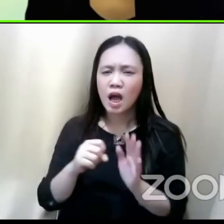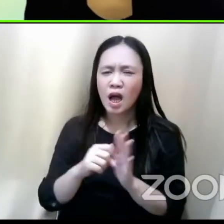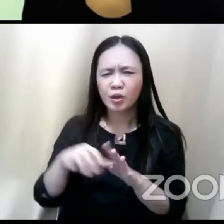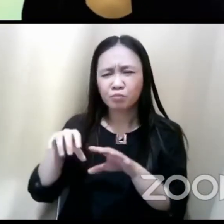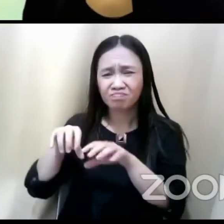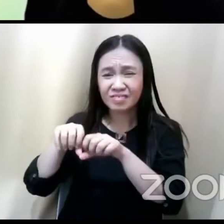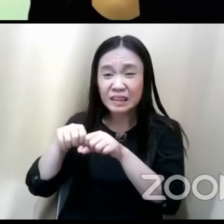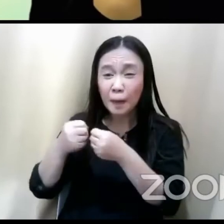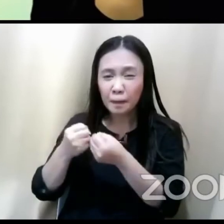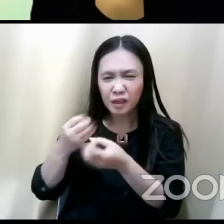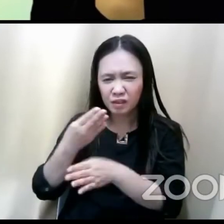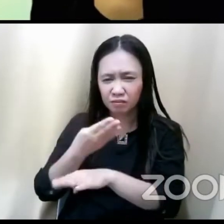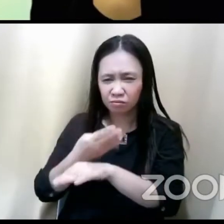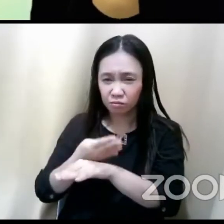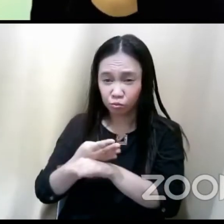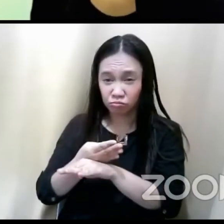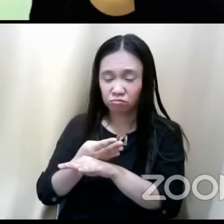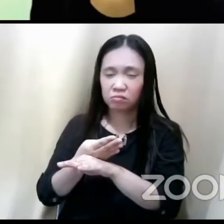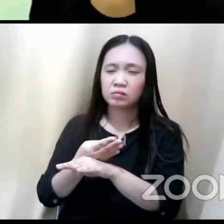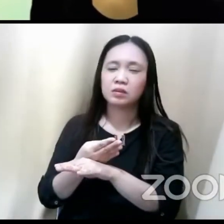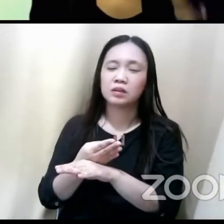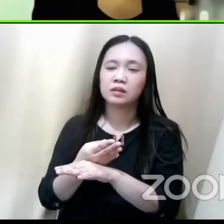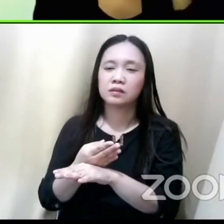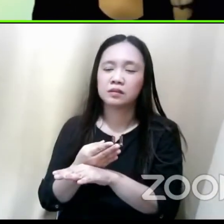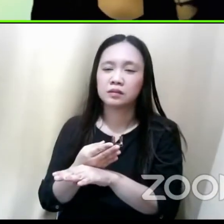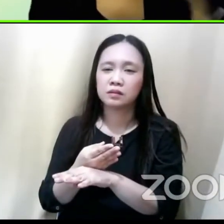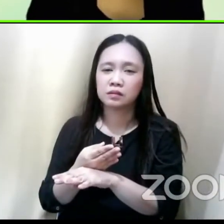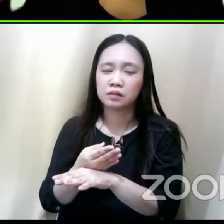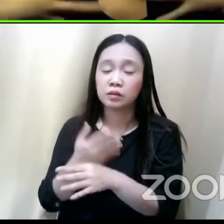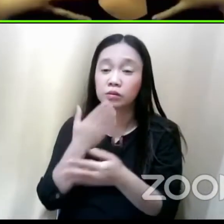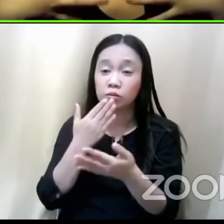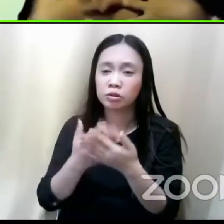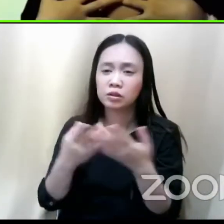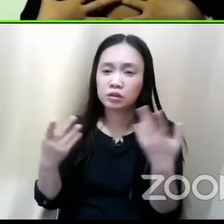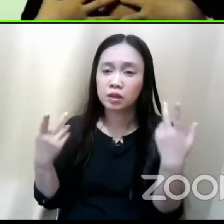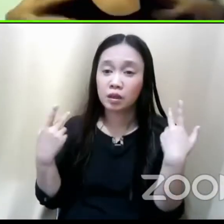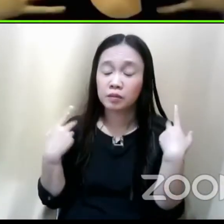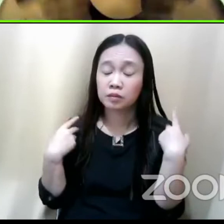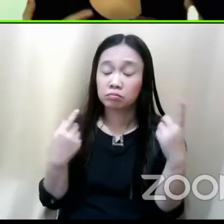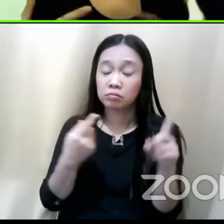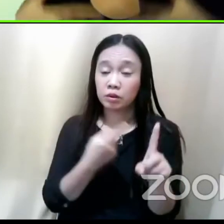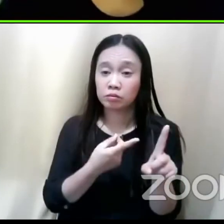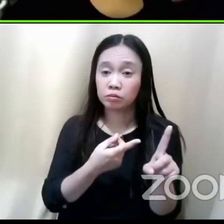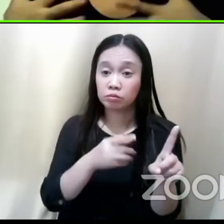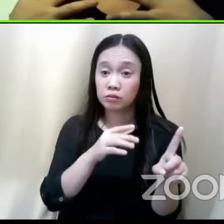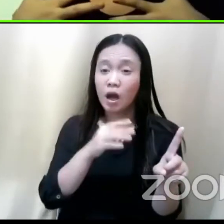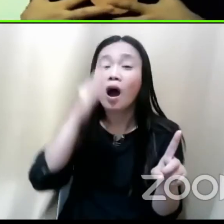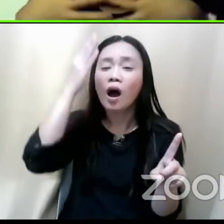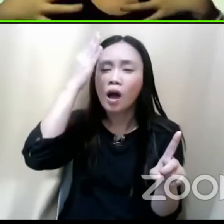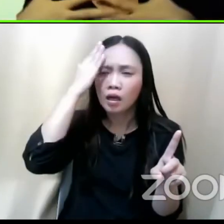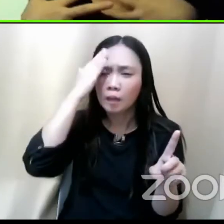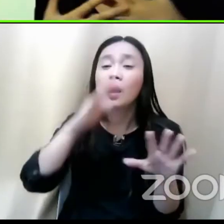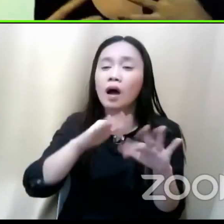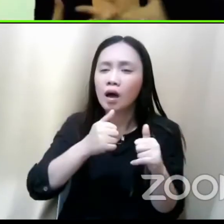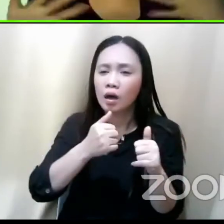niya. Buti na lang po, meron po siyang siya po mismo, yung bata, alam niya how to handle